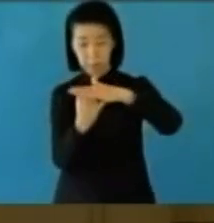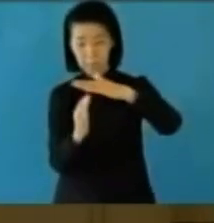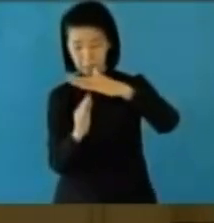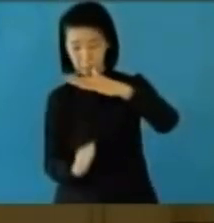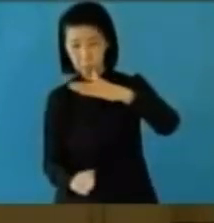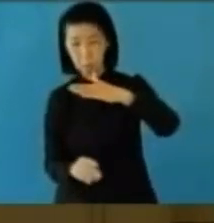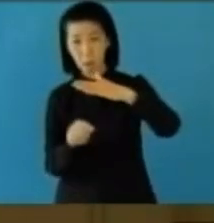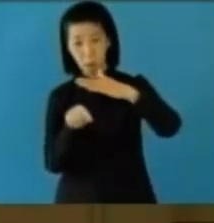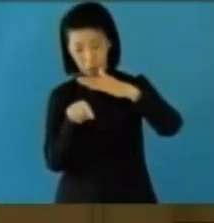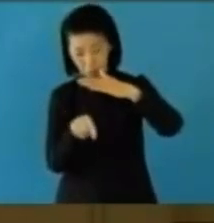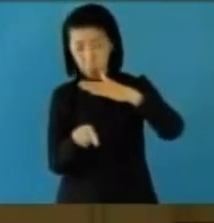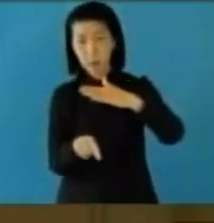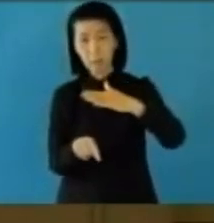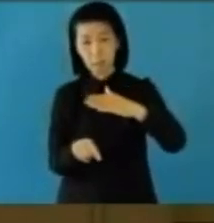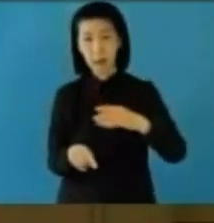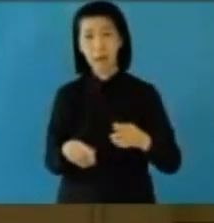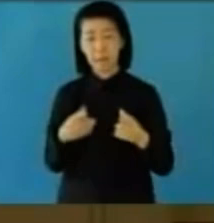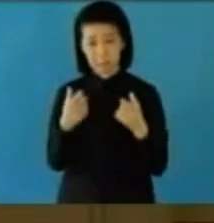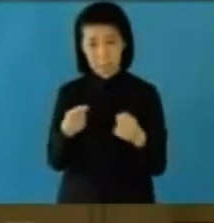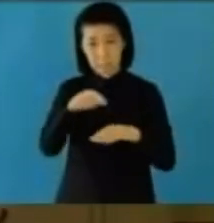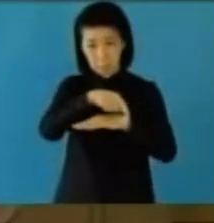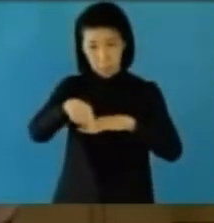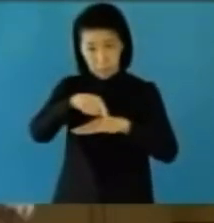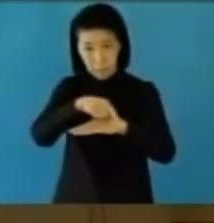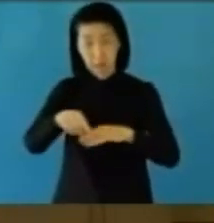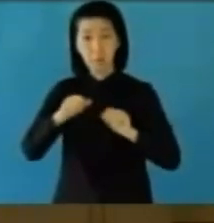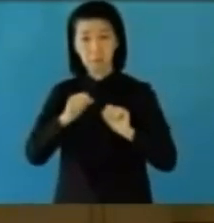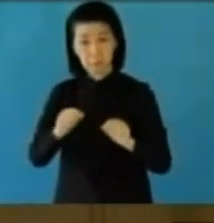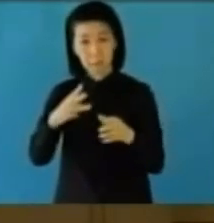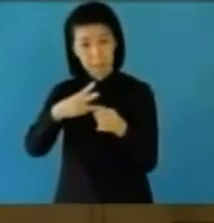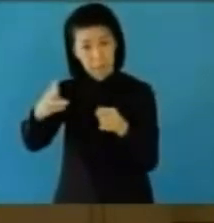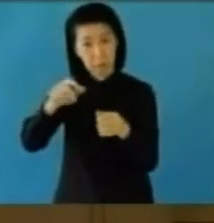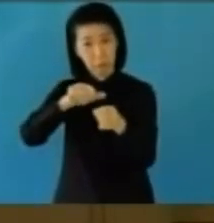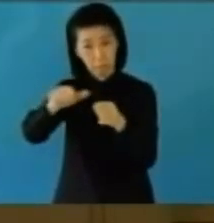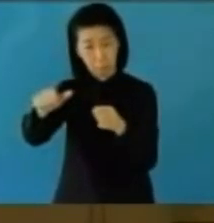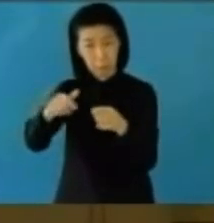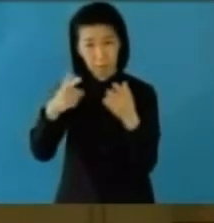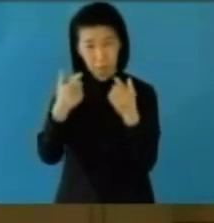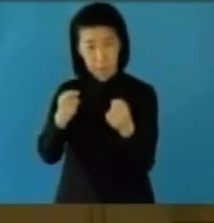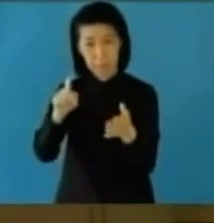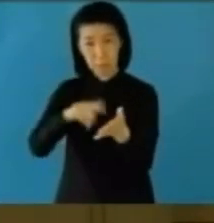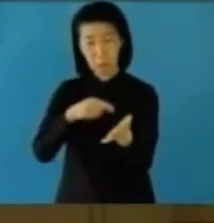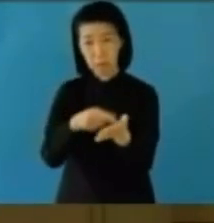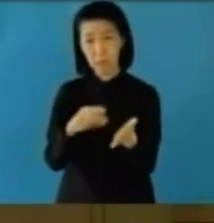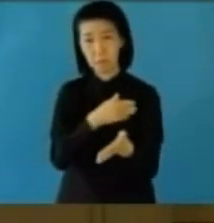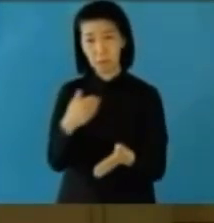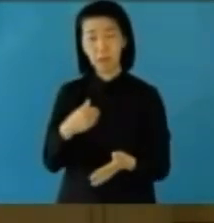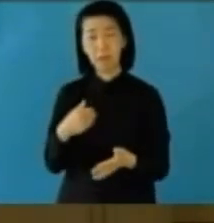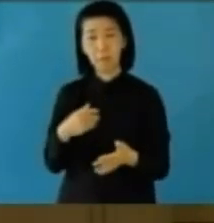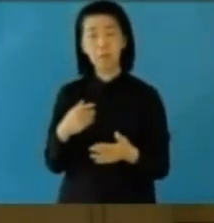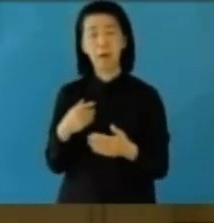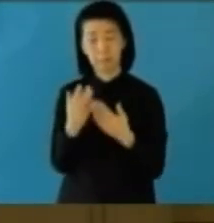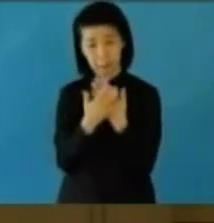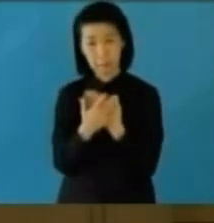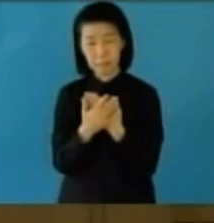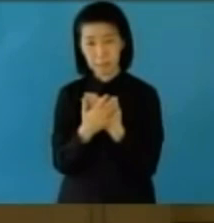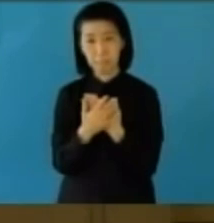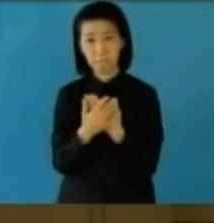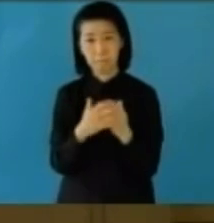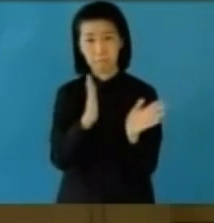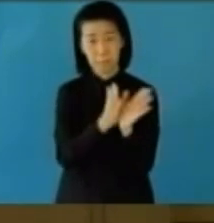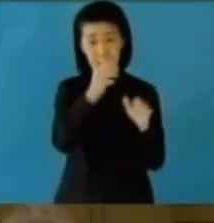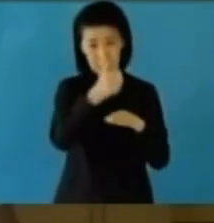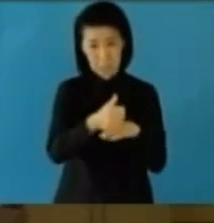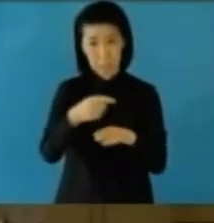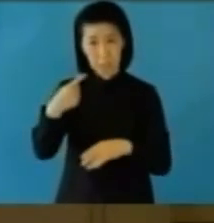作って3年5年スパンでですね、そういった道筋をつけていくことが大事ですね。そこをしっかりと知事、教育長、しっかりとした形でお願い